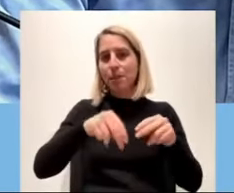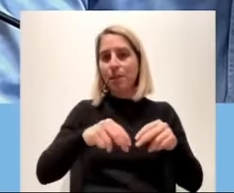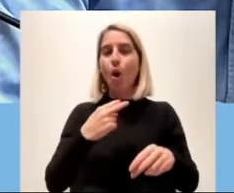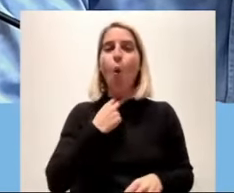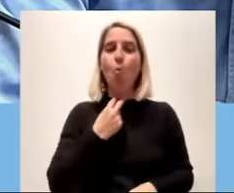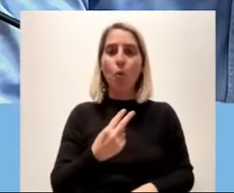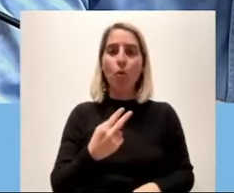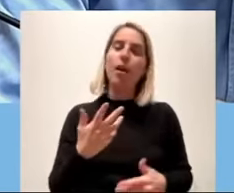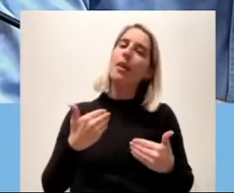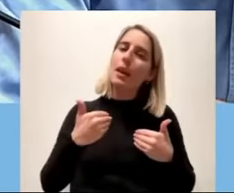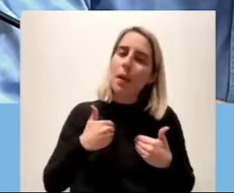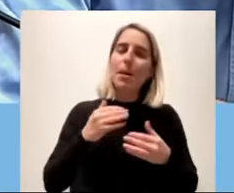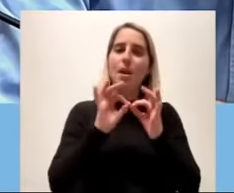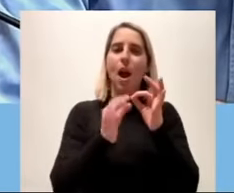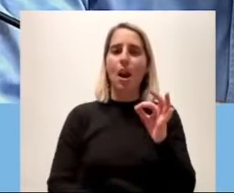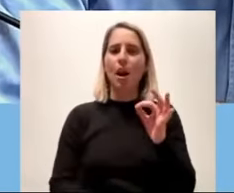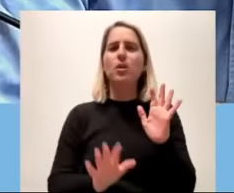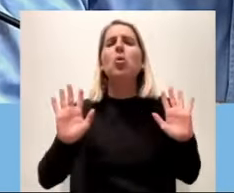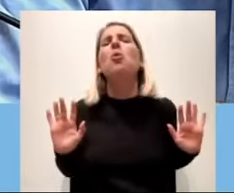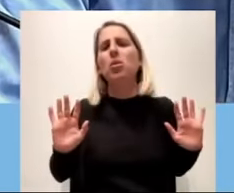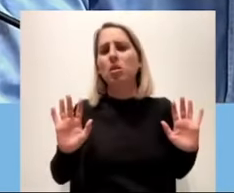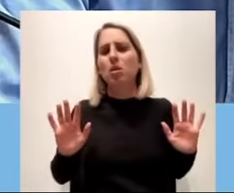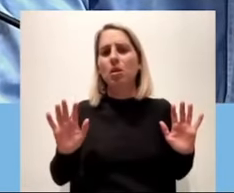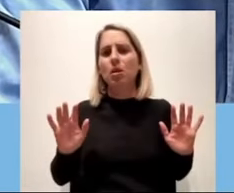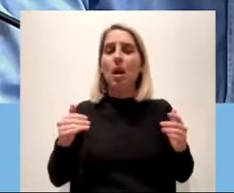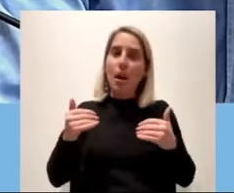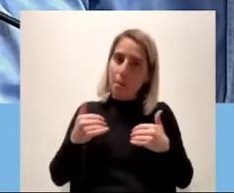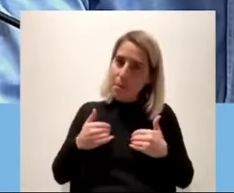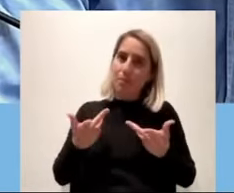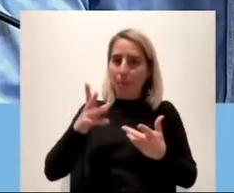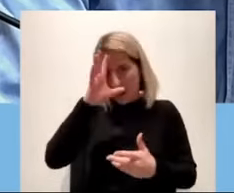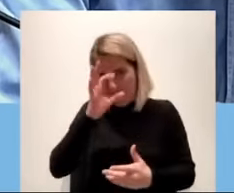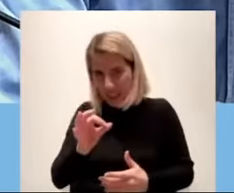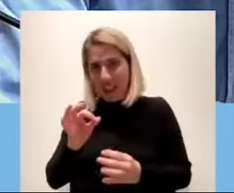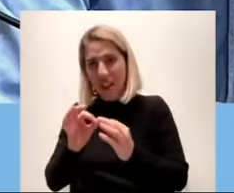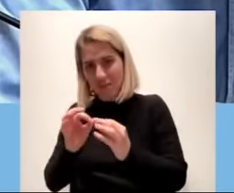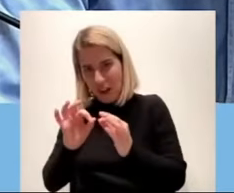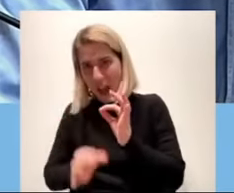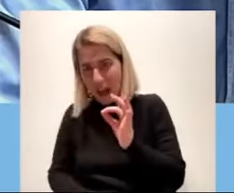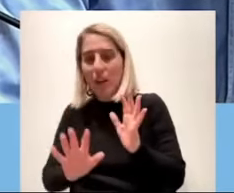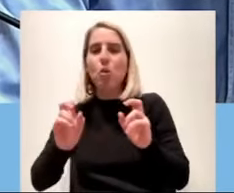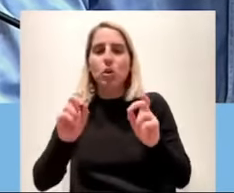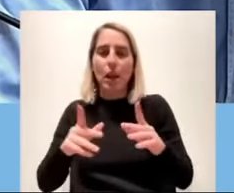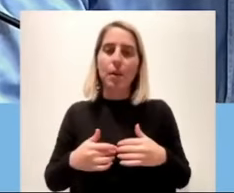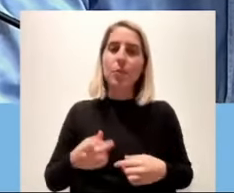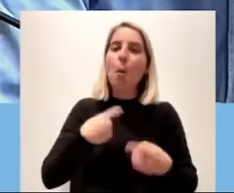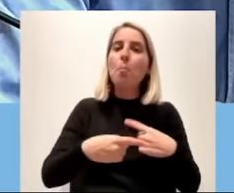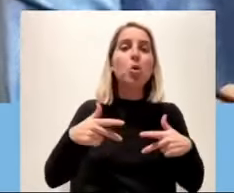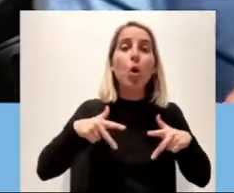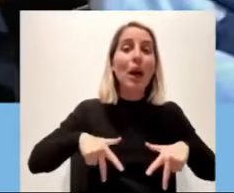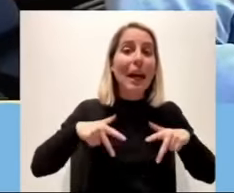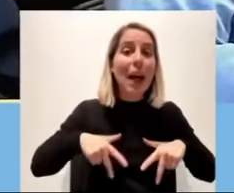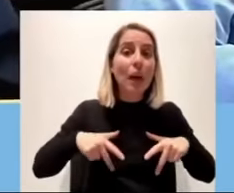μας ανάλυση, η οποία δεν έχει και απόσταση από την πραγματικότητα. Δηλαδή ποιο κράτος